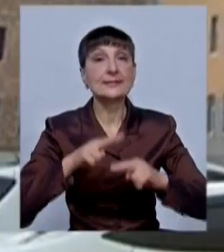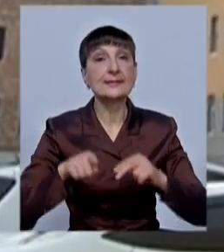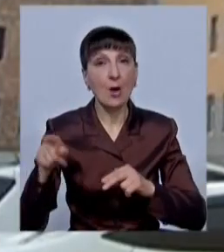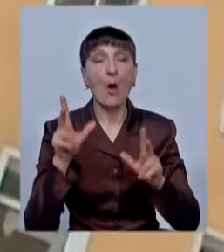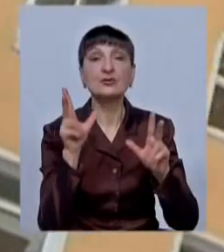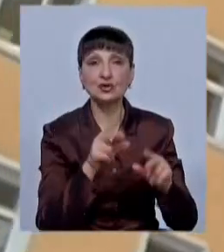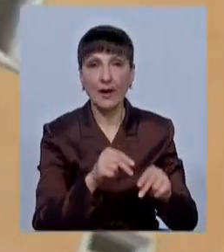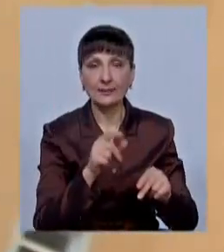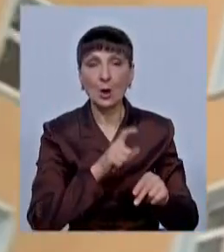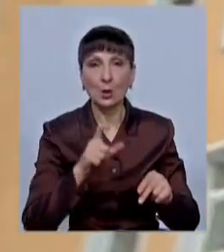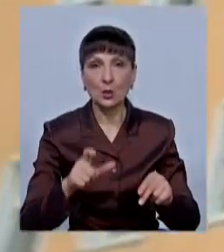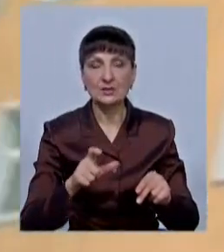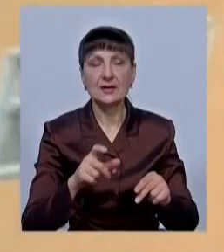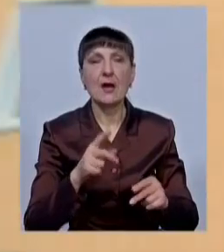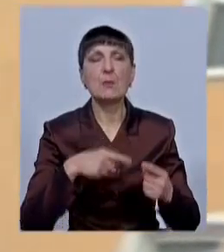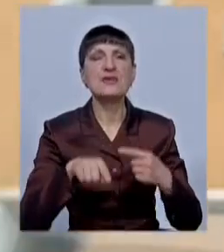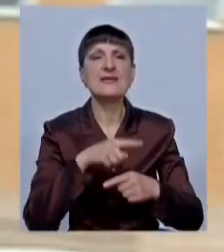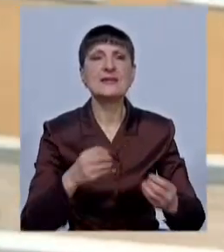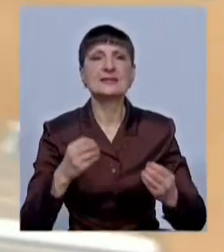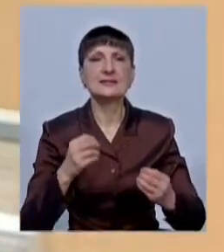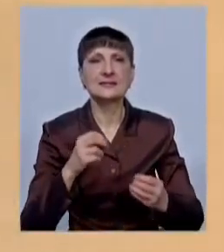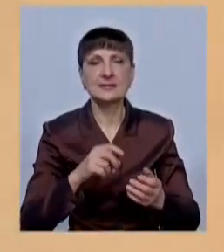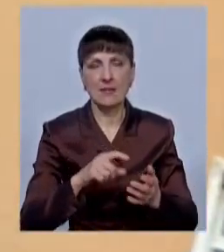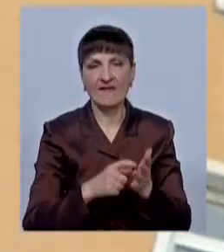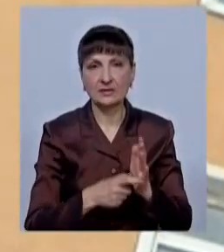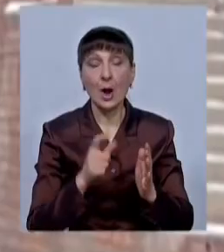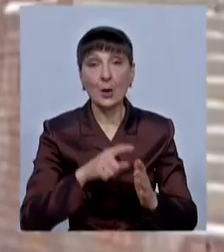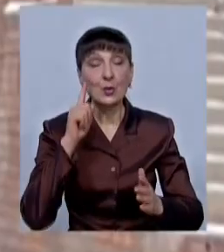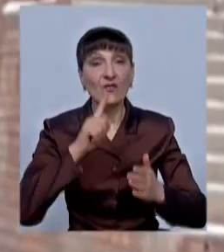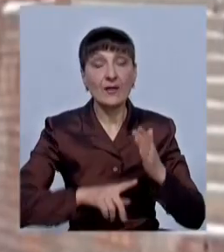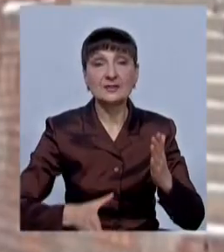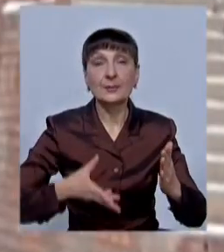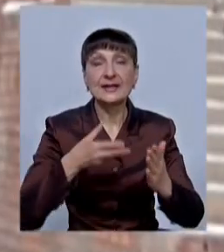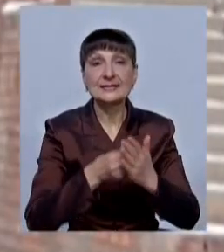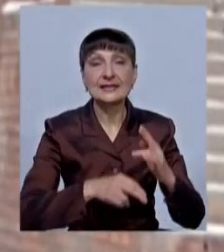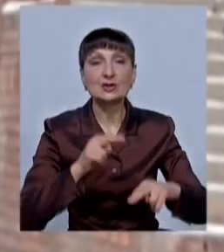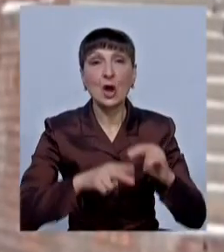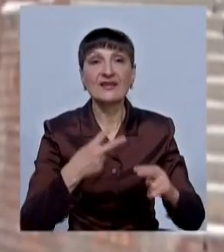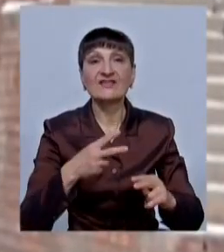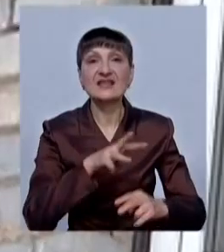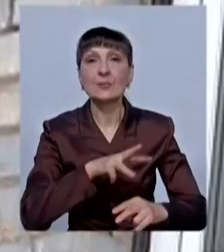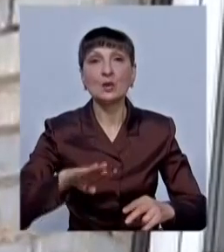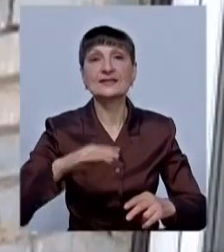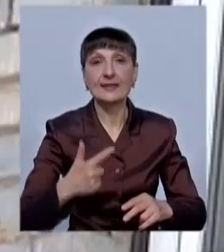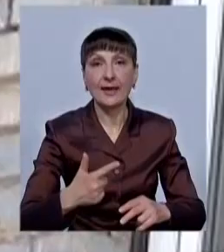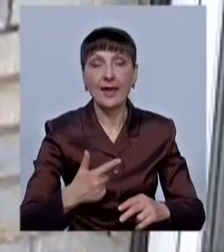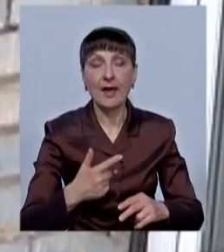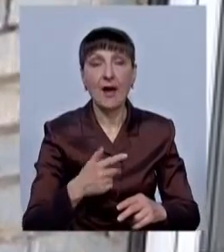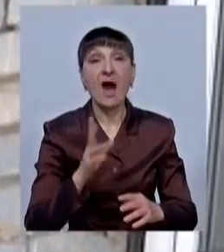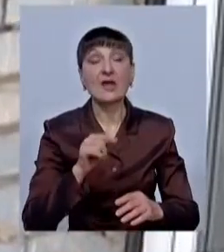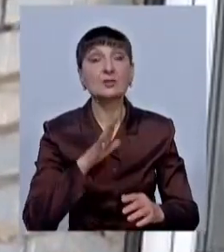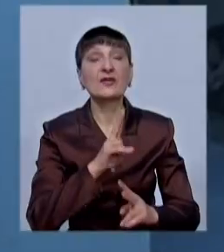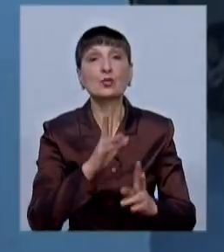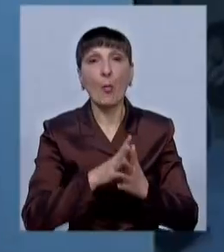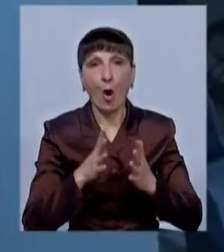обещал клиентам квартиры бизнес-класса. Многие жильцы, поверив на слово, заплатили подрядчику по 20 миллионов тенге, а кто-то и в разы